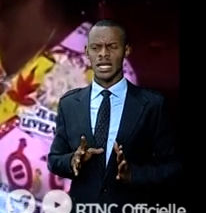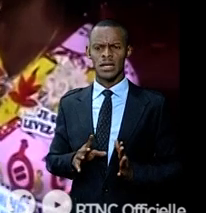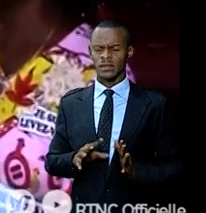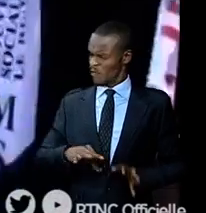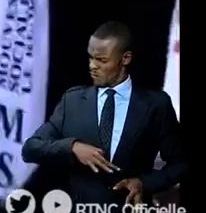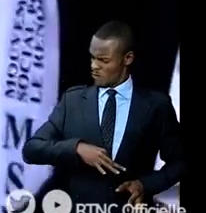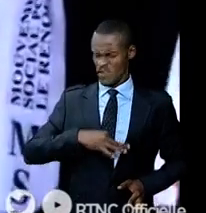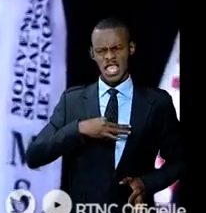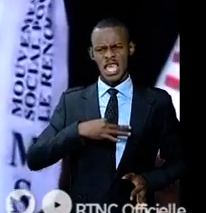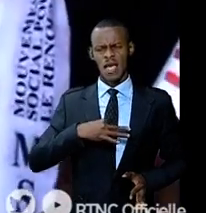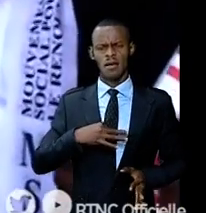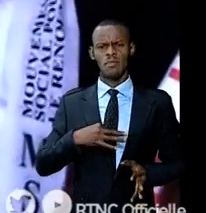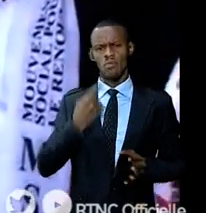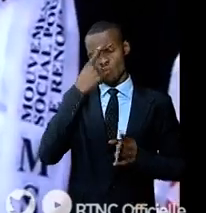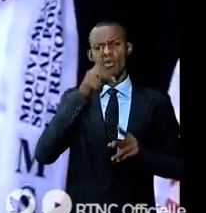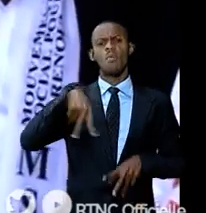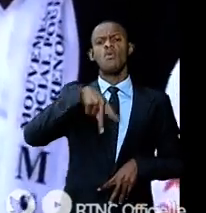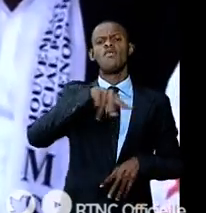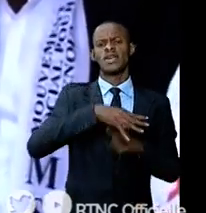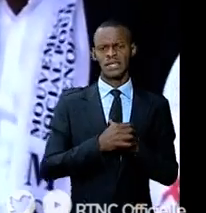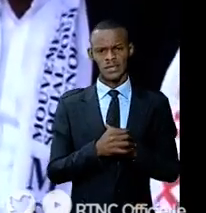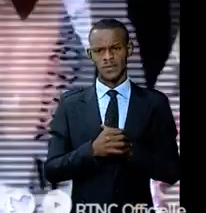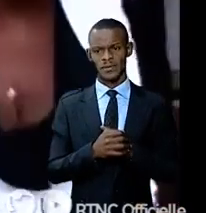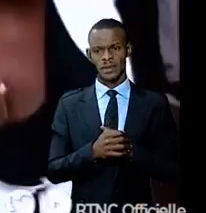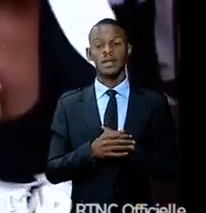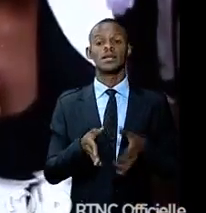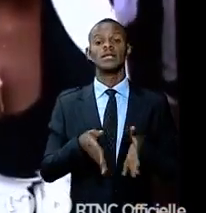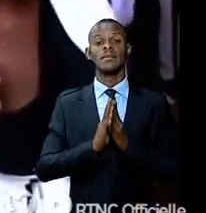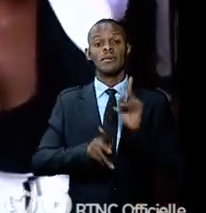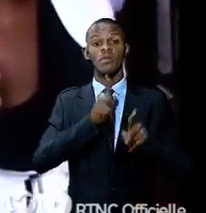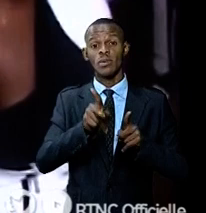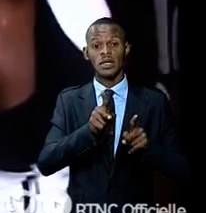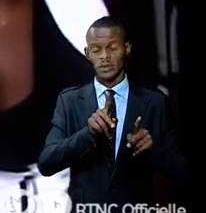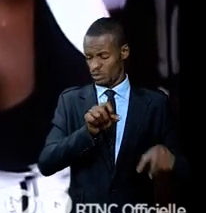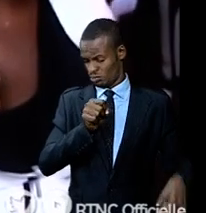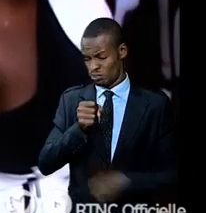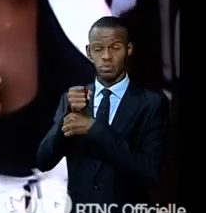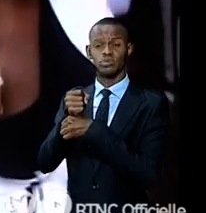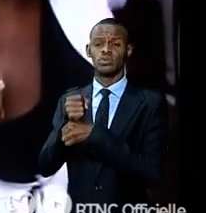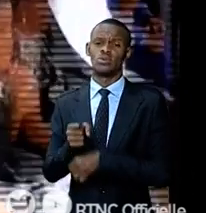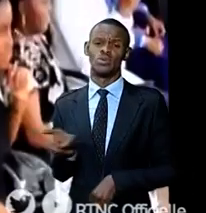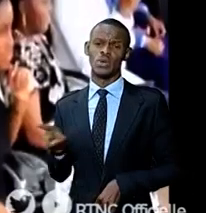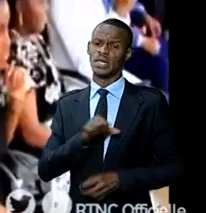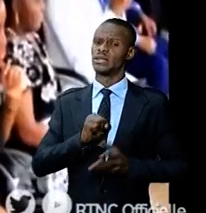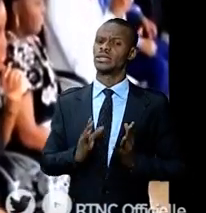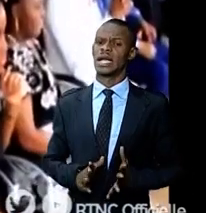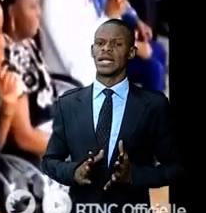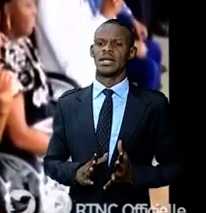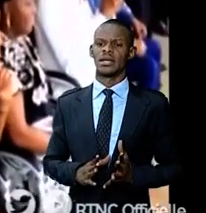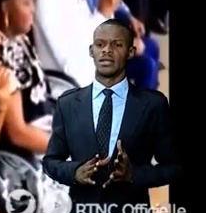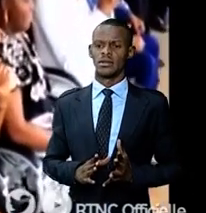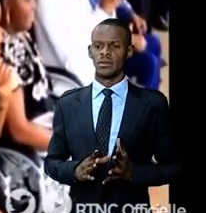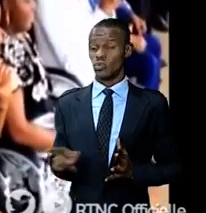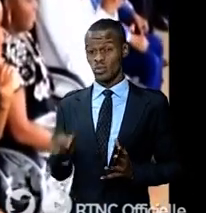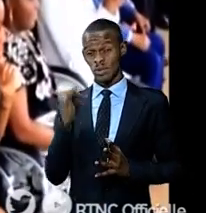de l'institution Sénat. Il a en outre demandé à la population de prêter main forte au questeur du Sénat, Éric Roubouillet, pour sa